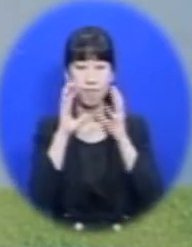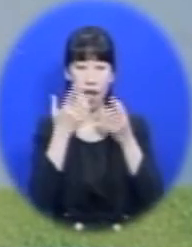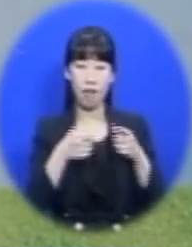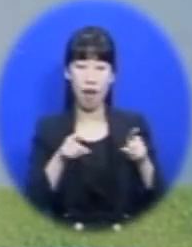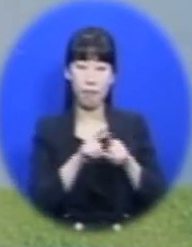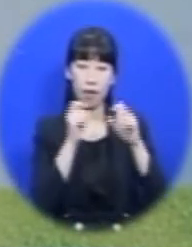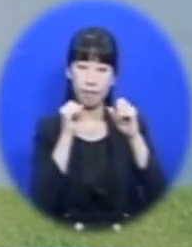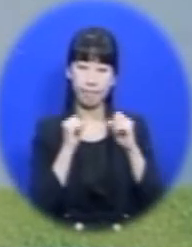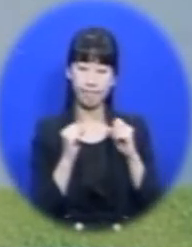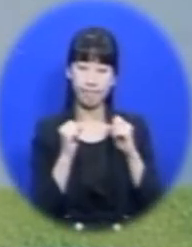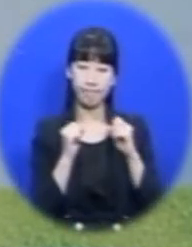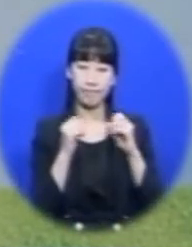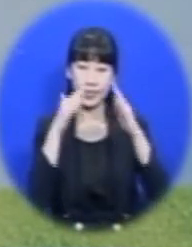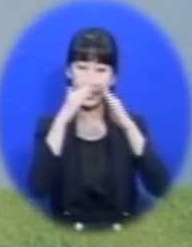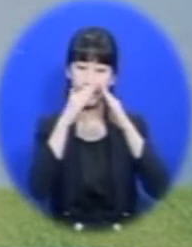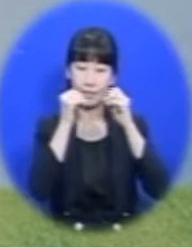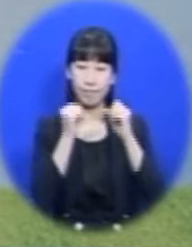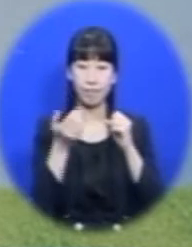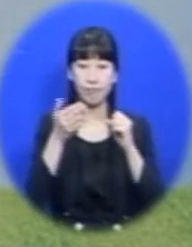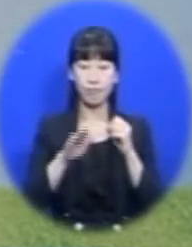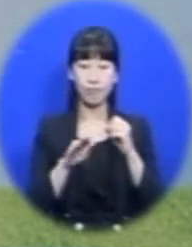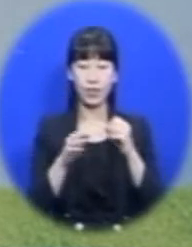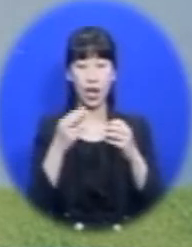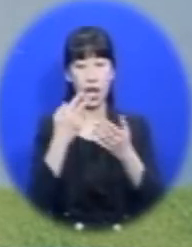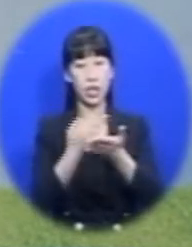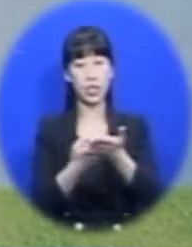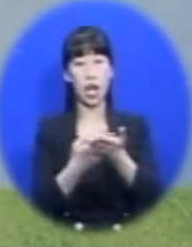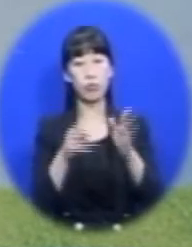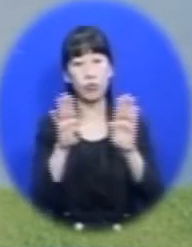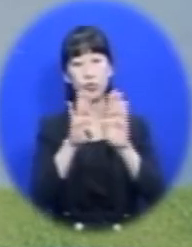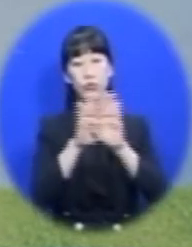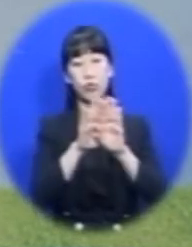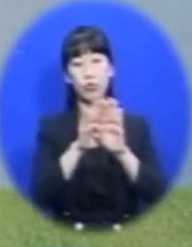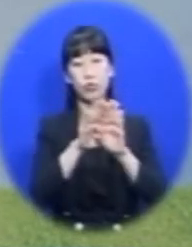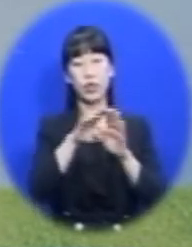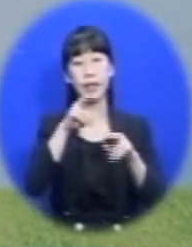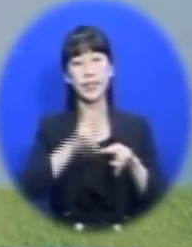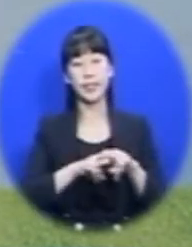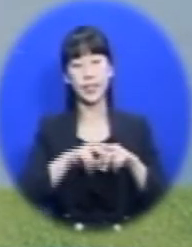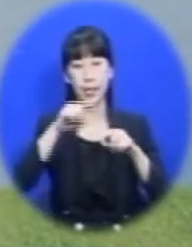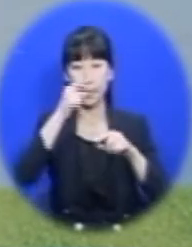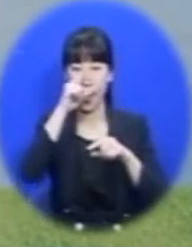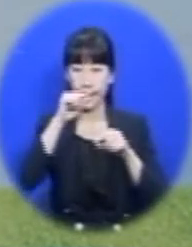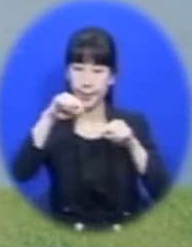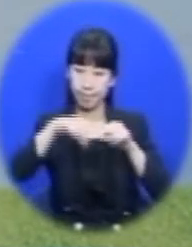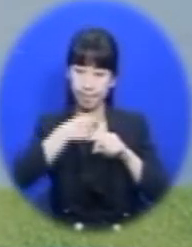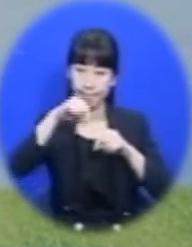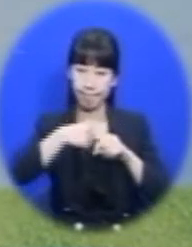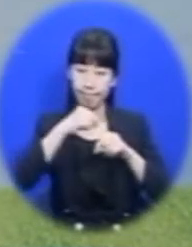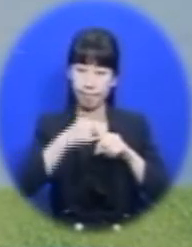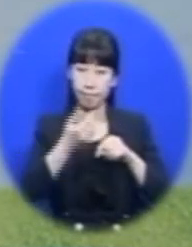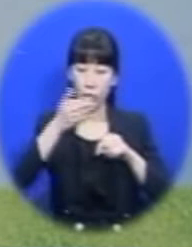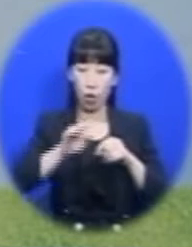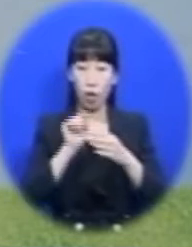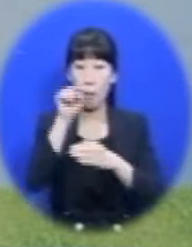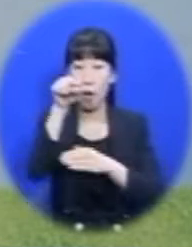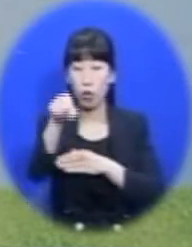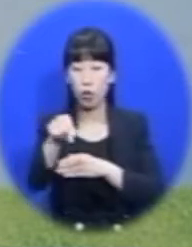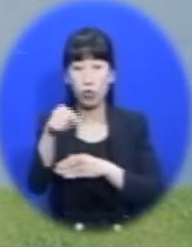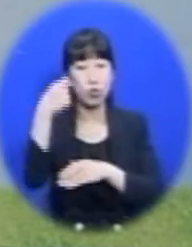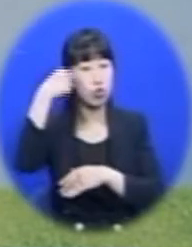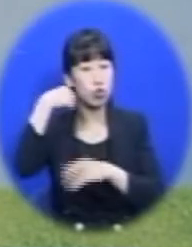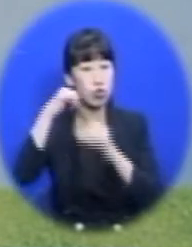날 저녁에 창가에 앉아서 이제 바느질을 하고 있는데 창문 바깥에서 중국 사람들이